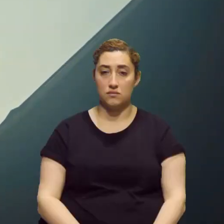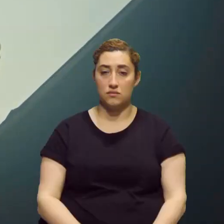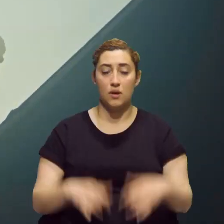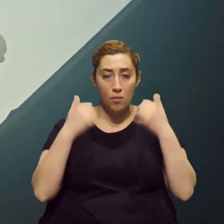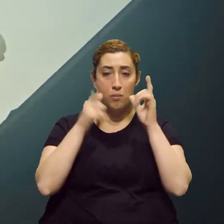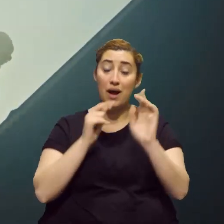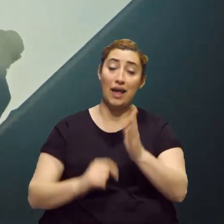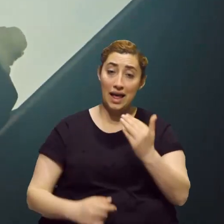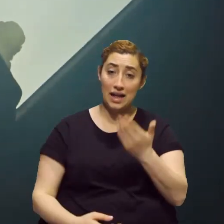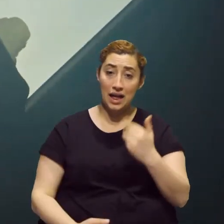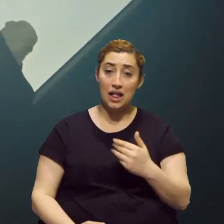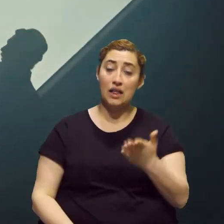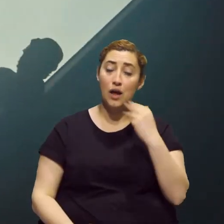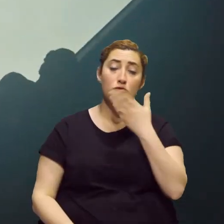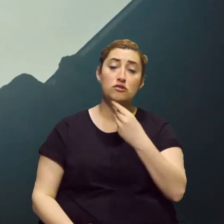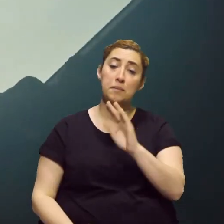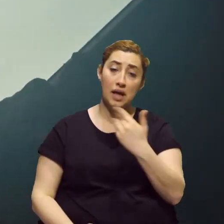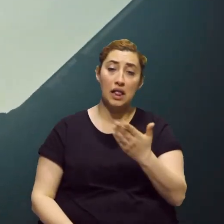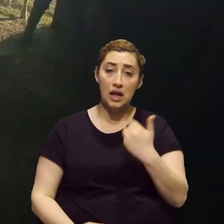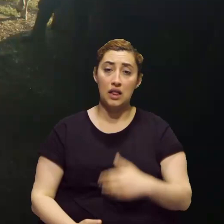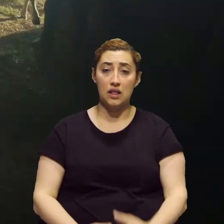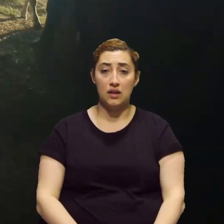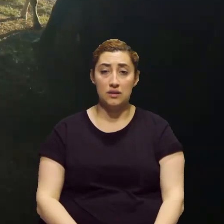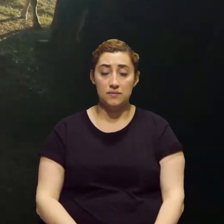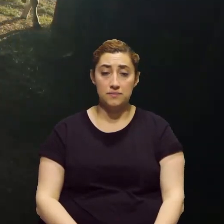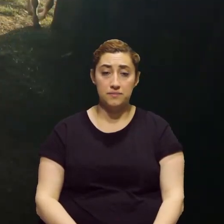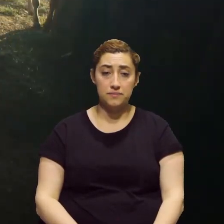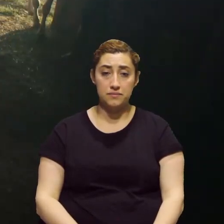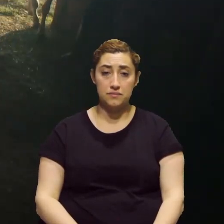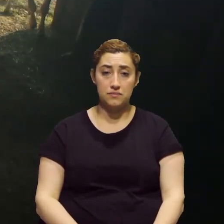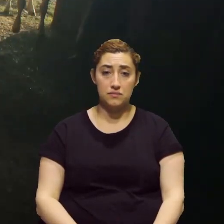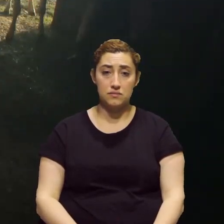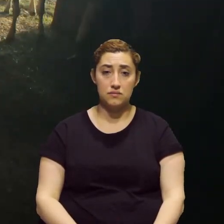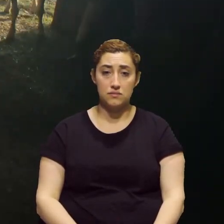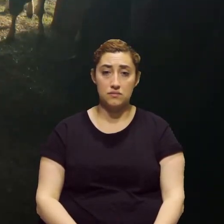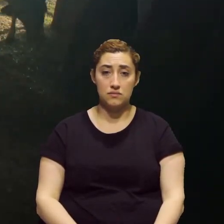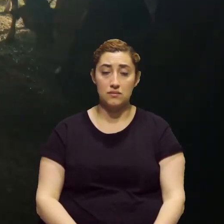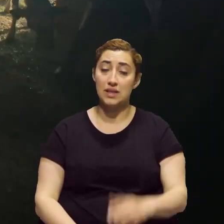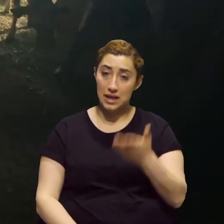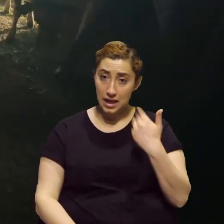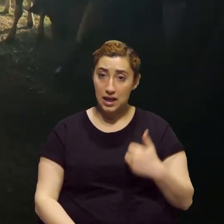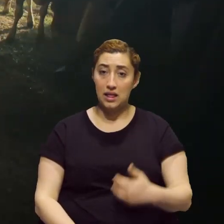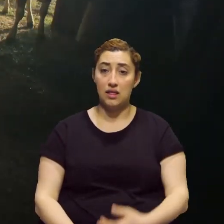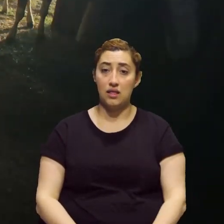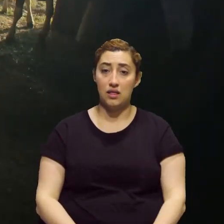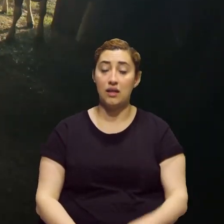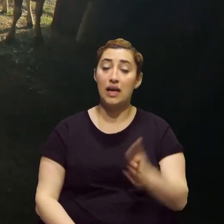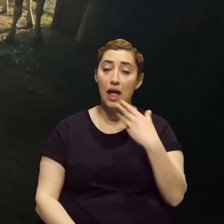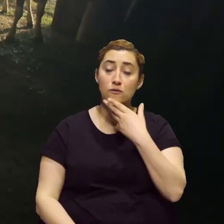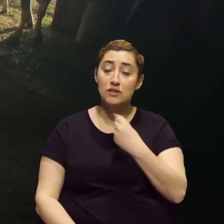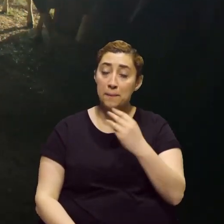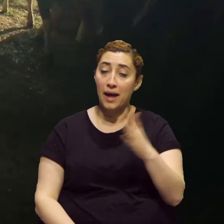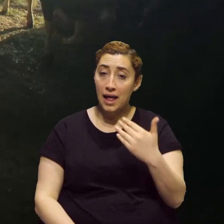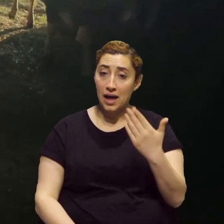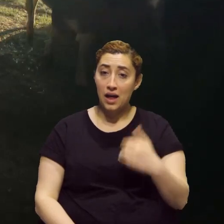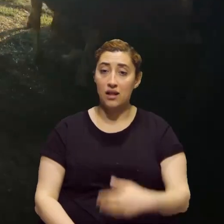Gel, gel. Gel güzelim, gel. Uzayı ahıra soktu. Gel. Gel güzelim, gel,